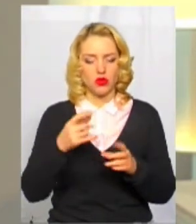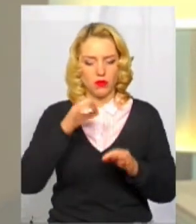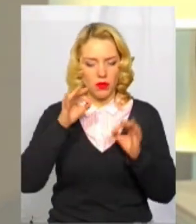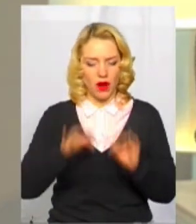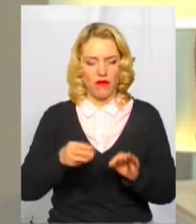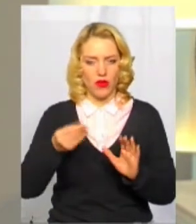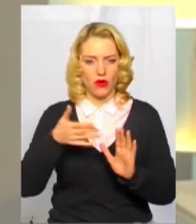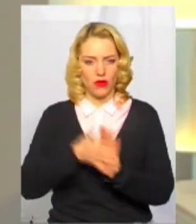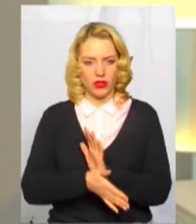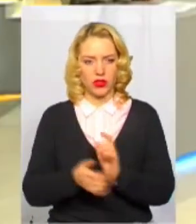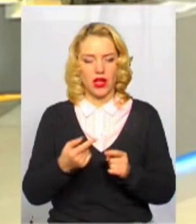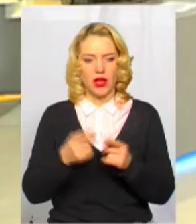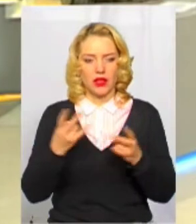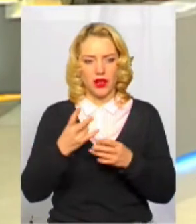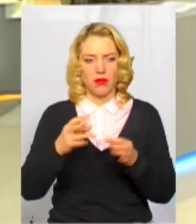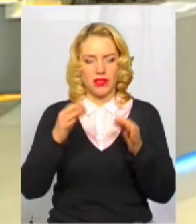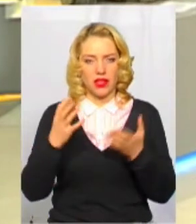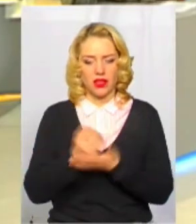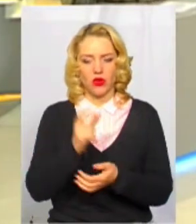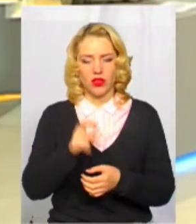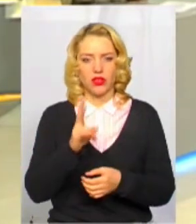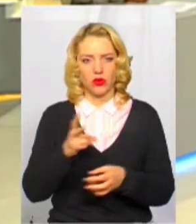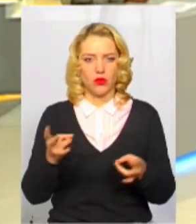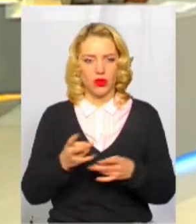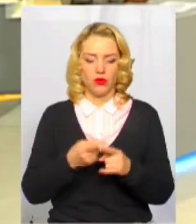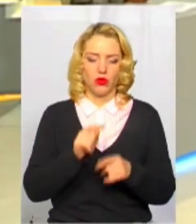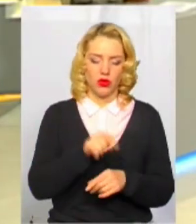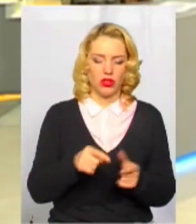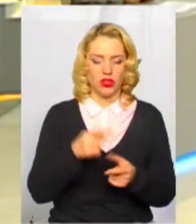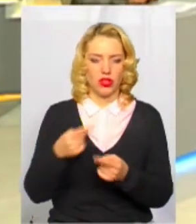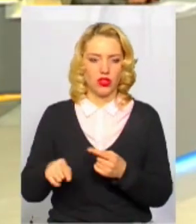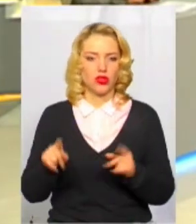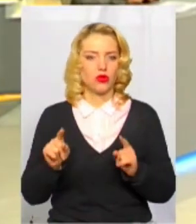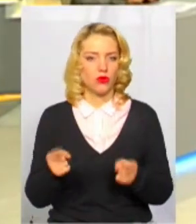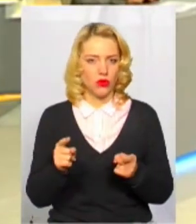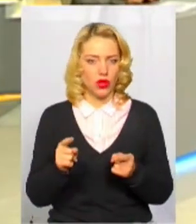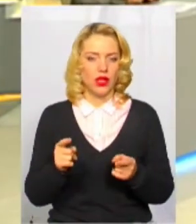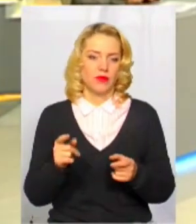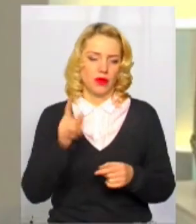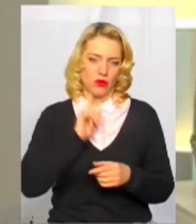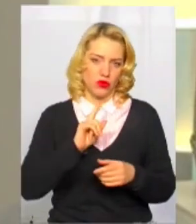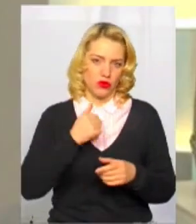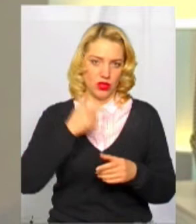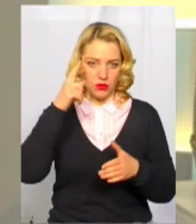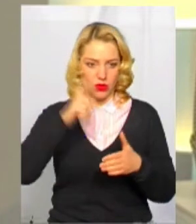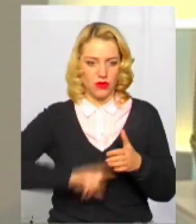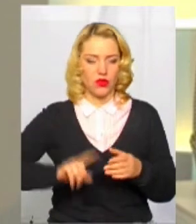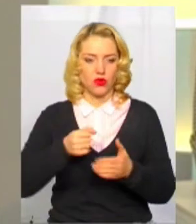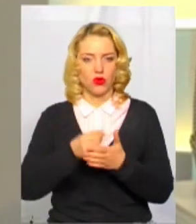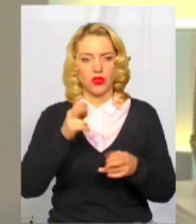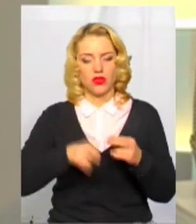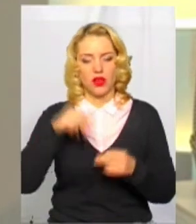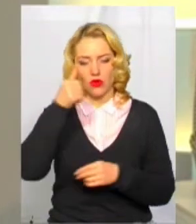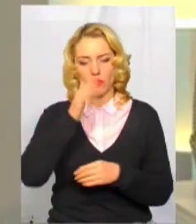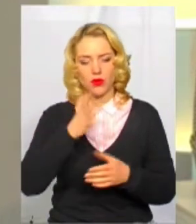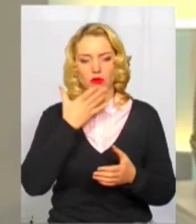не тільки їх потратити, ми маємо знайти людину, яка потребує ті чи інші. Тому поки що я сподіваюся, що до кінця року ми